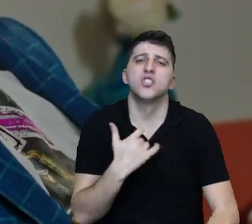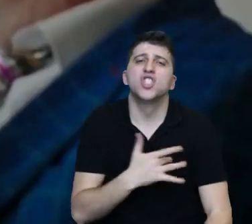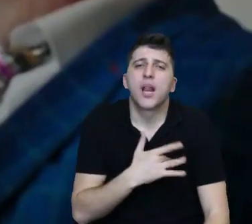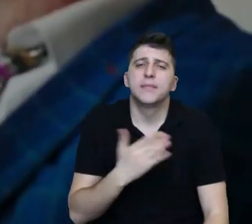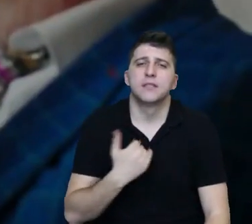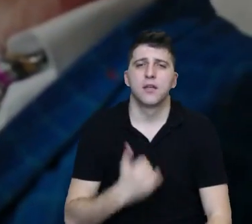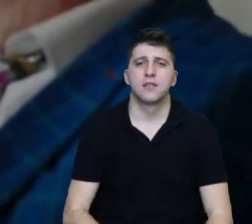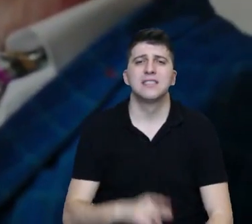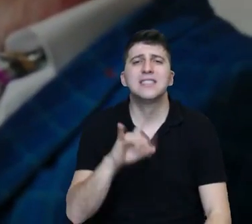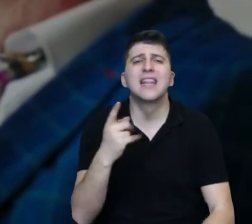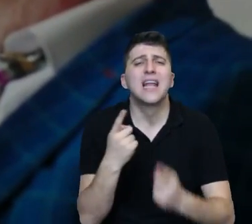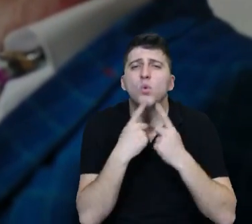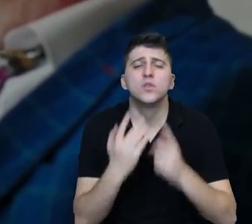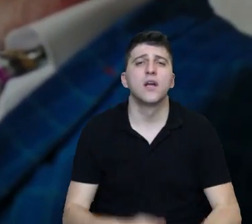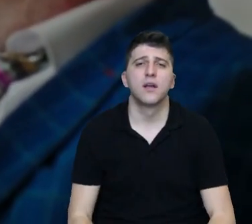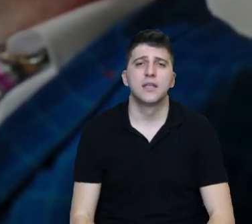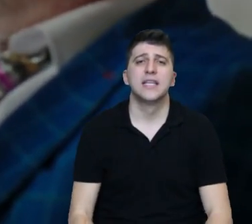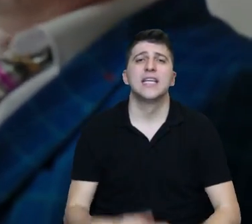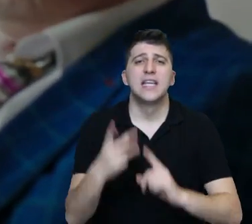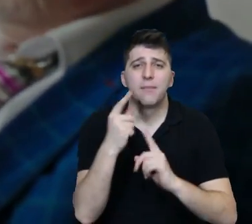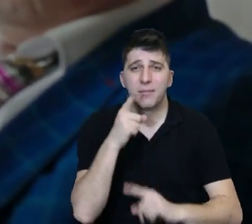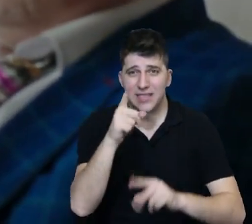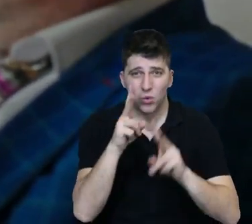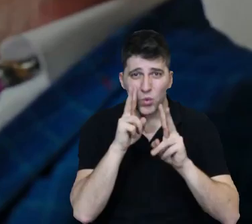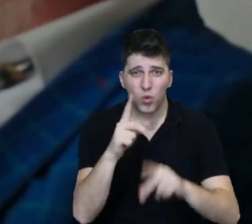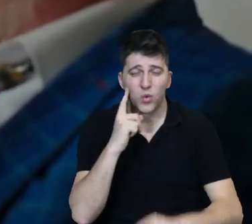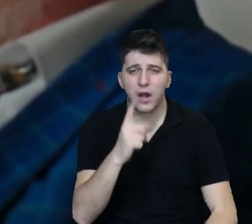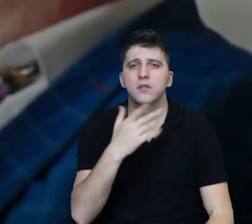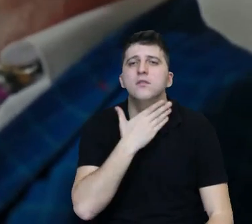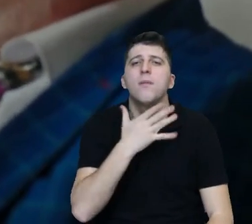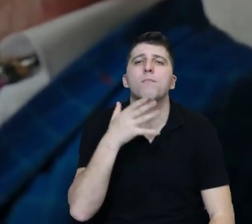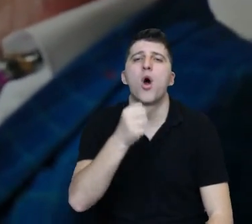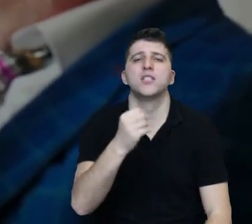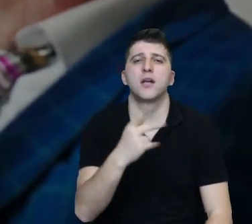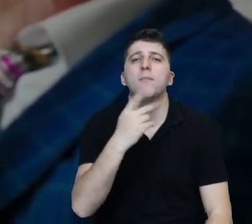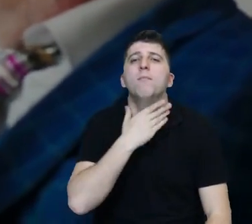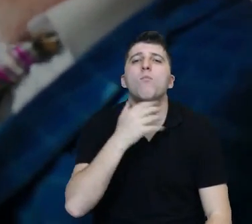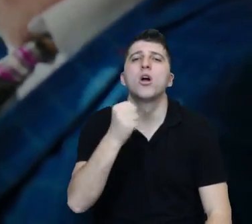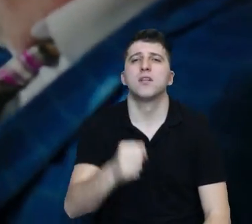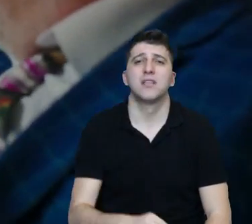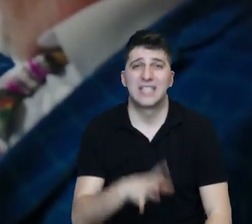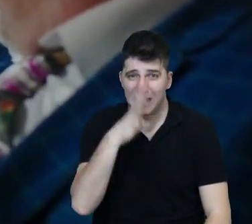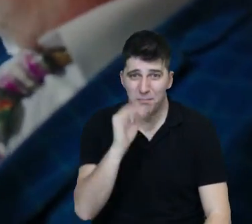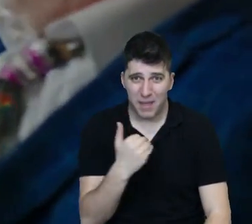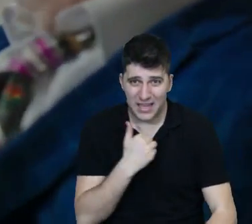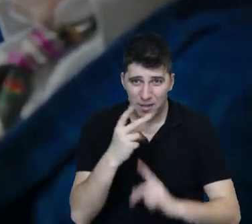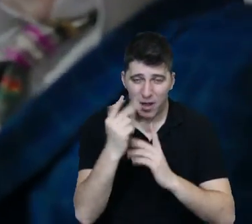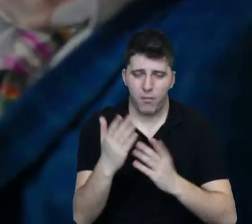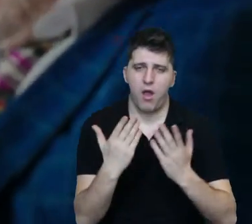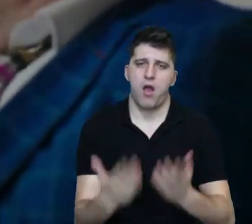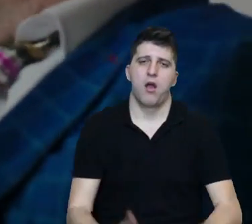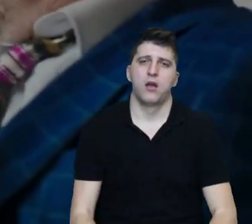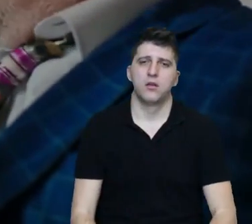ya. Ya sen ne diyorsun ya? İbrahim seni gördüğü yerde bir kaşık suda boğacak, bir kaşık. Kime? Ben İbrahim. Hı hı.